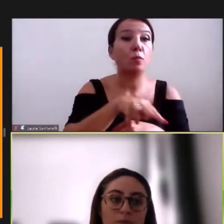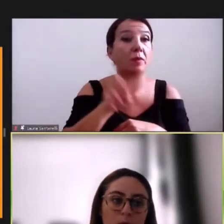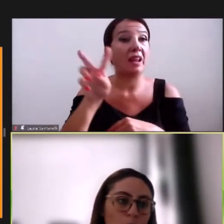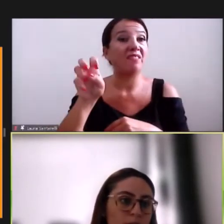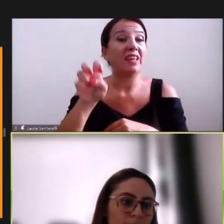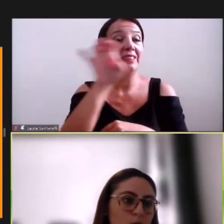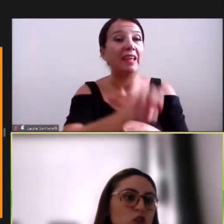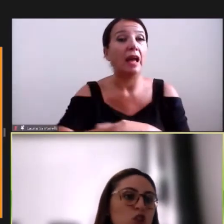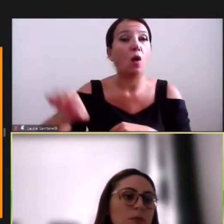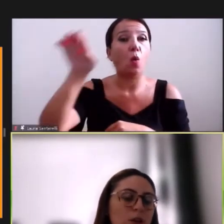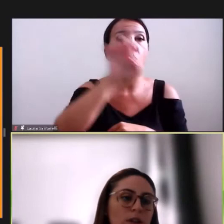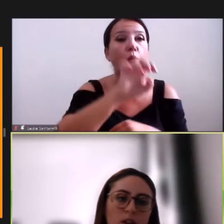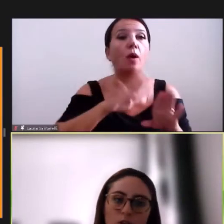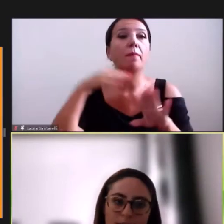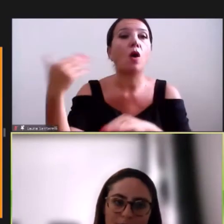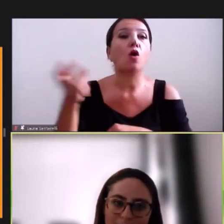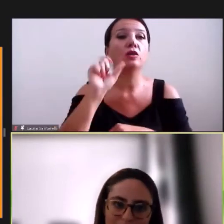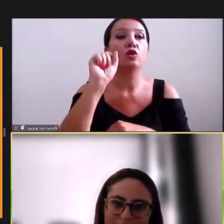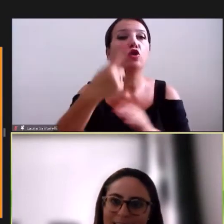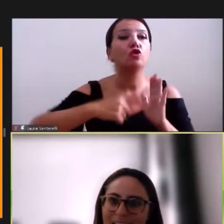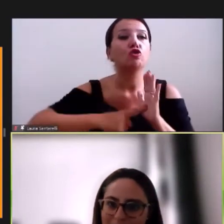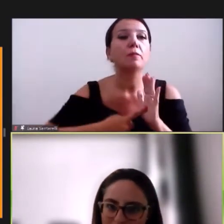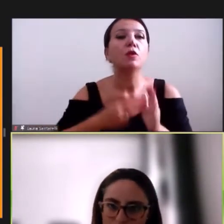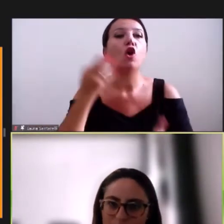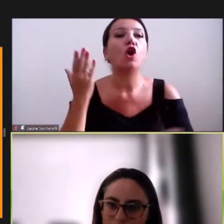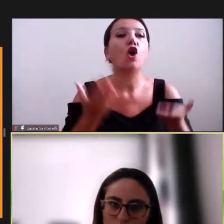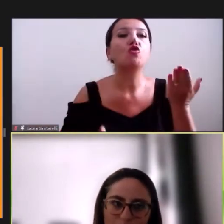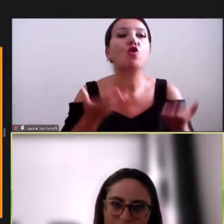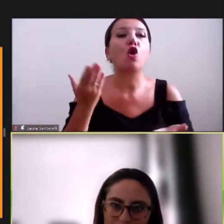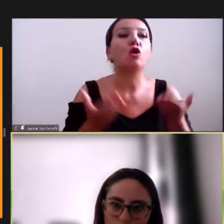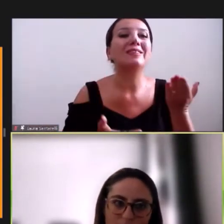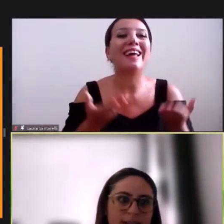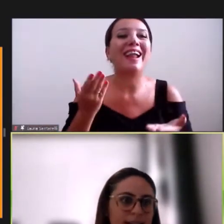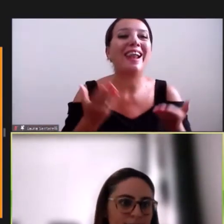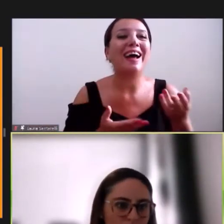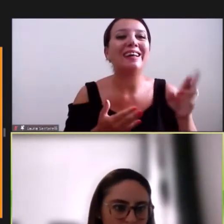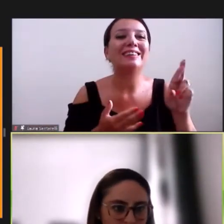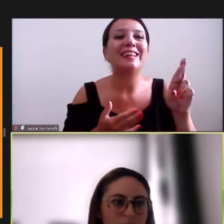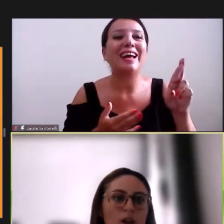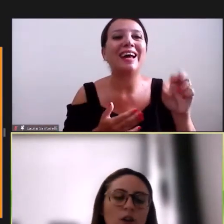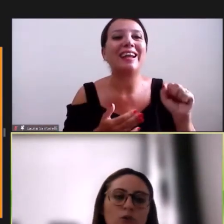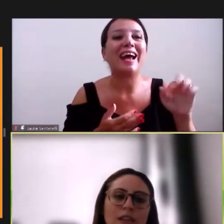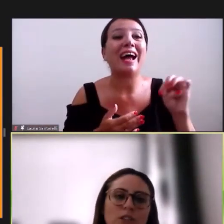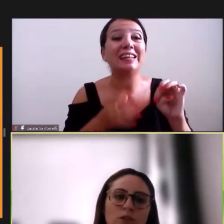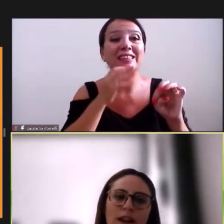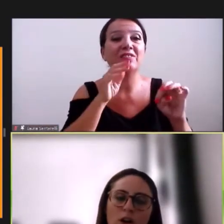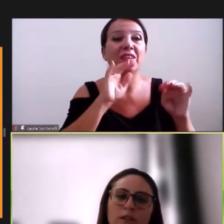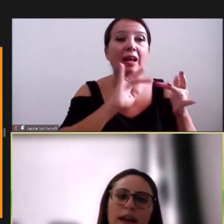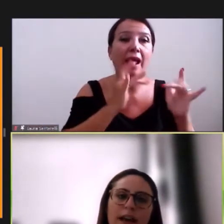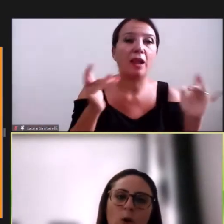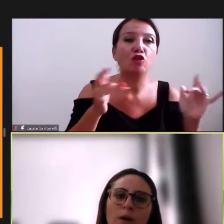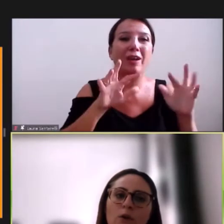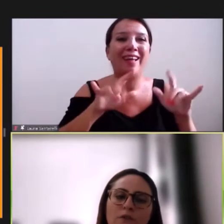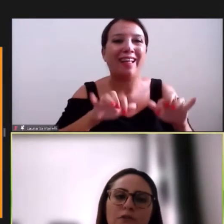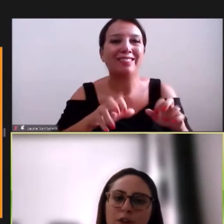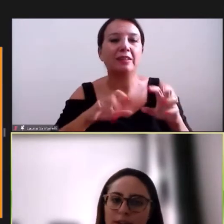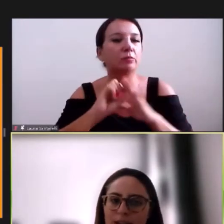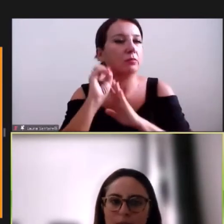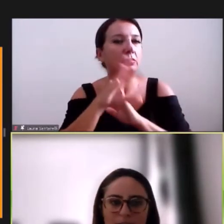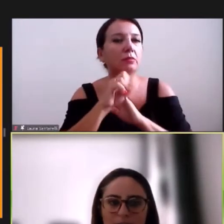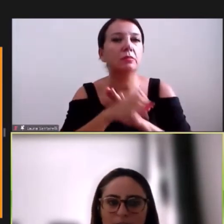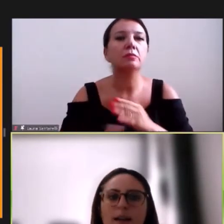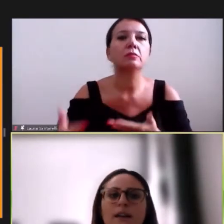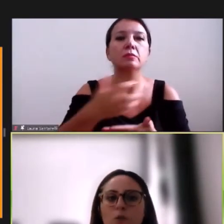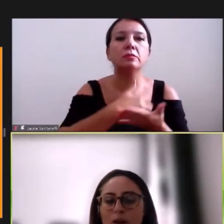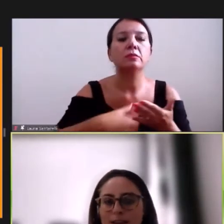Europa oltre 12 milioni di tonnellate di RAE, quindi di rifiuti di apparecchiature elettriche ed elettroniche, con un tasso di raccolta europeo che è inferiore